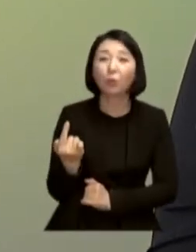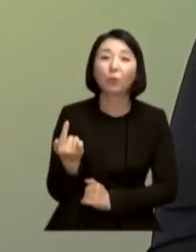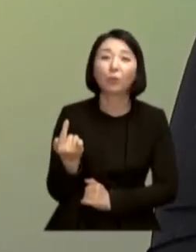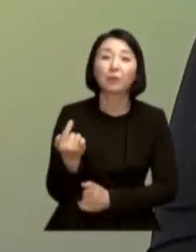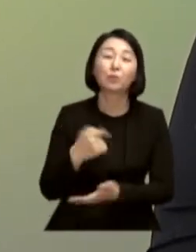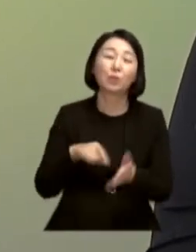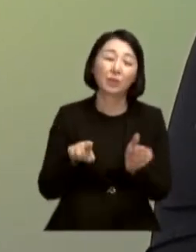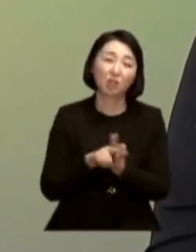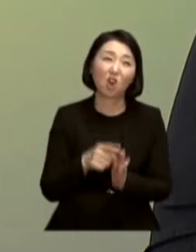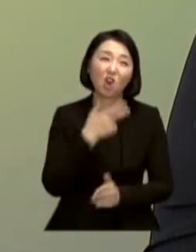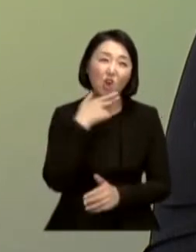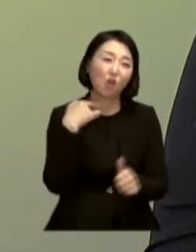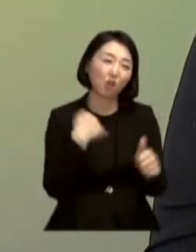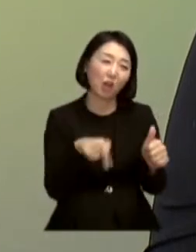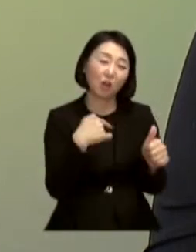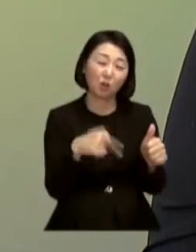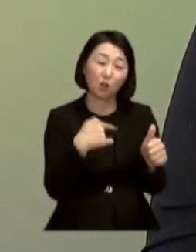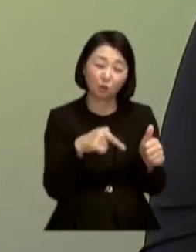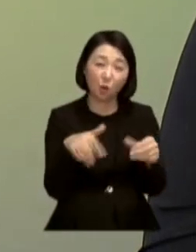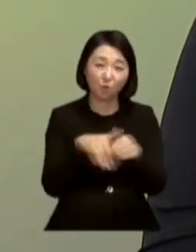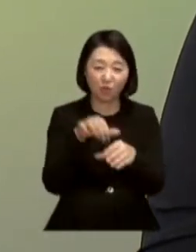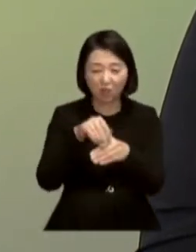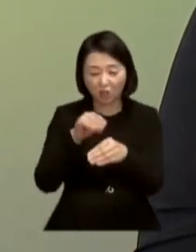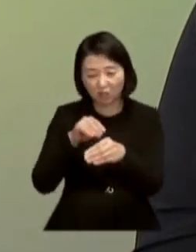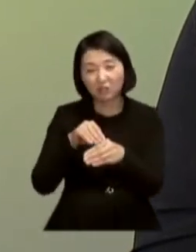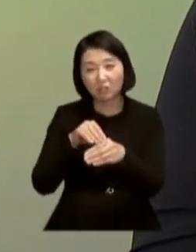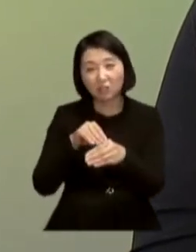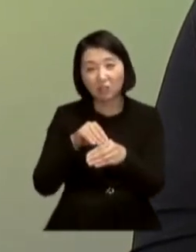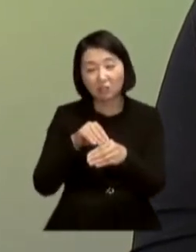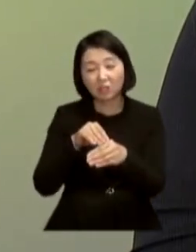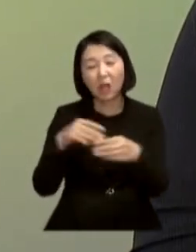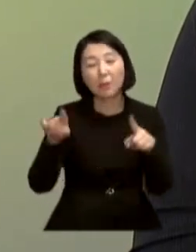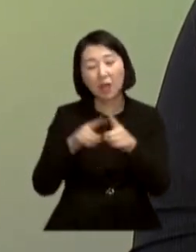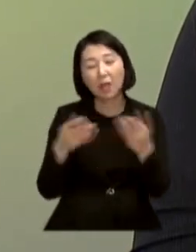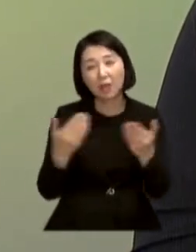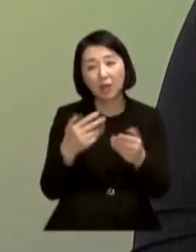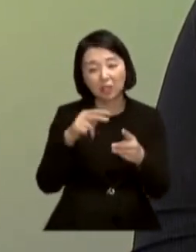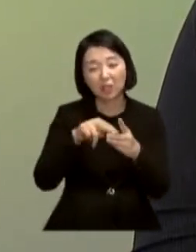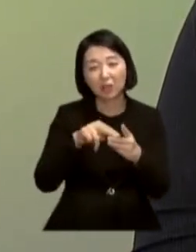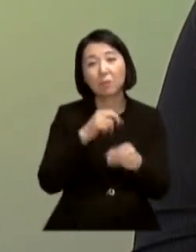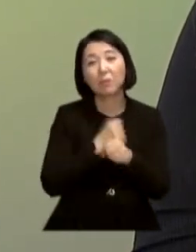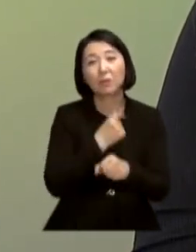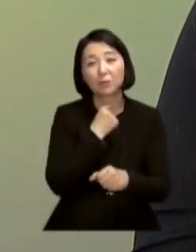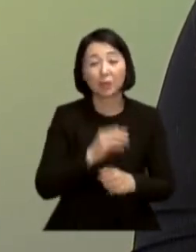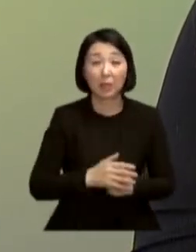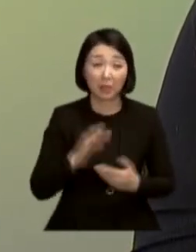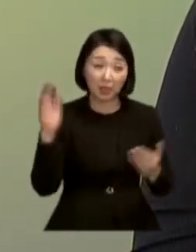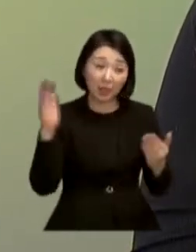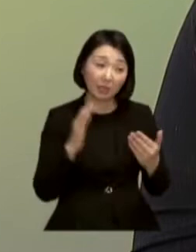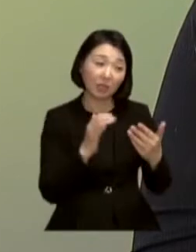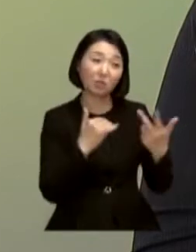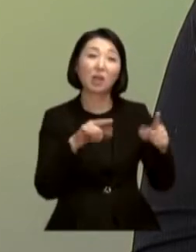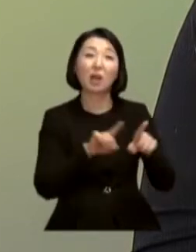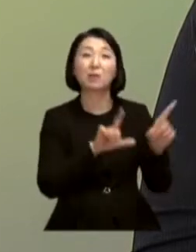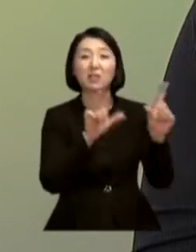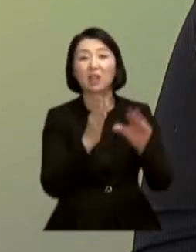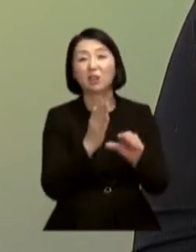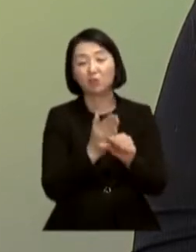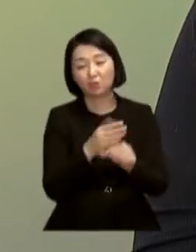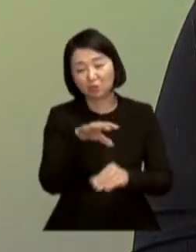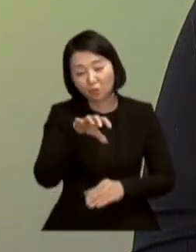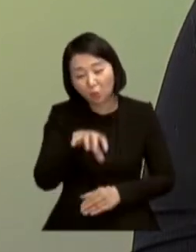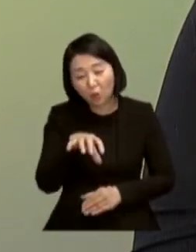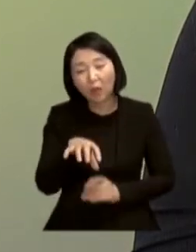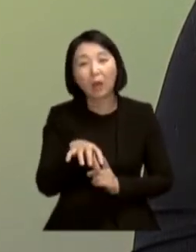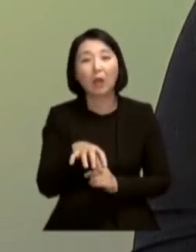센터로 지어줄 건데 그 학생들이 또 7명이 살고 있는데 사실은 공간이 많이 지금 거주할